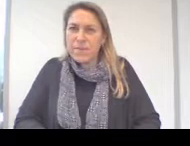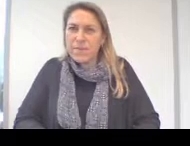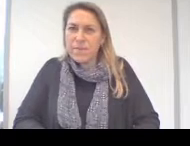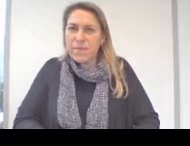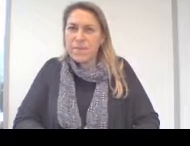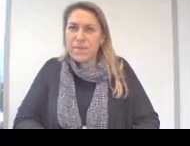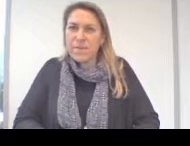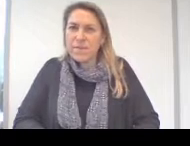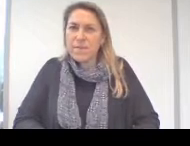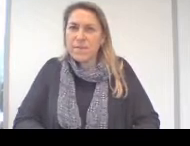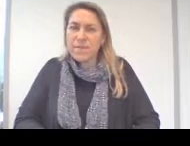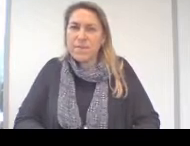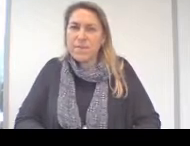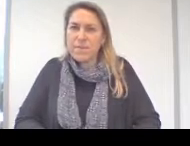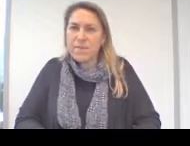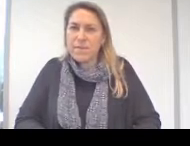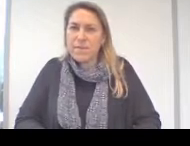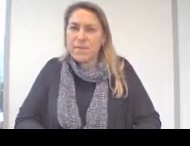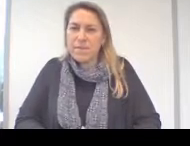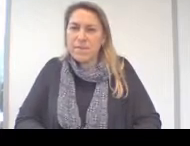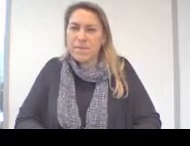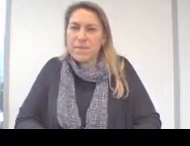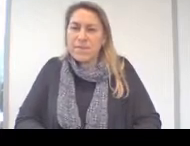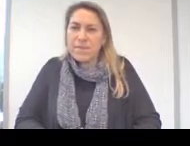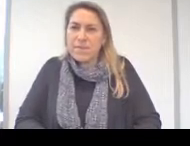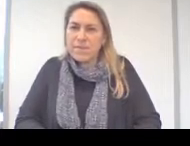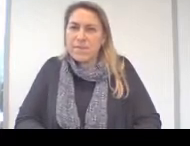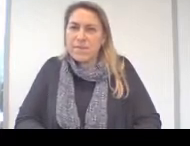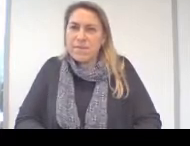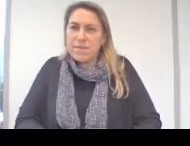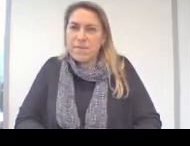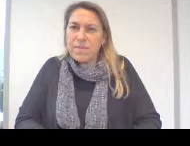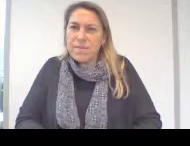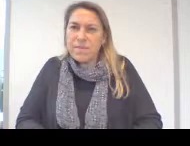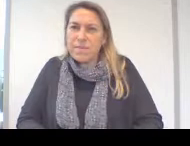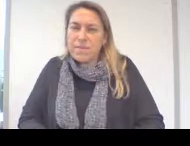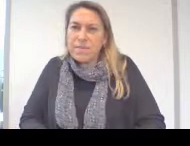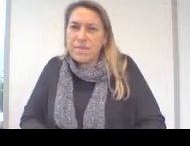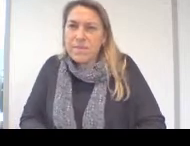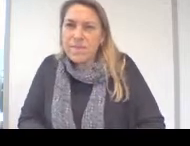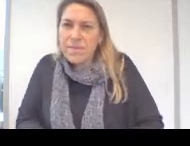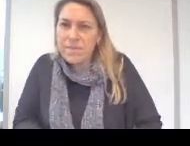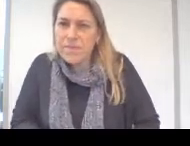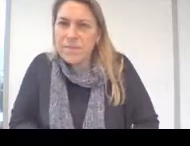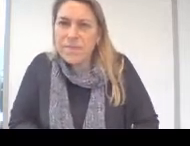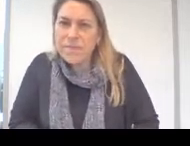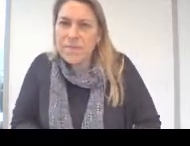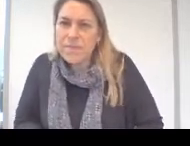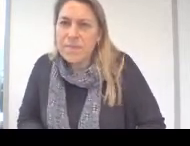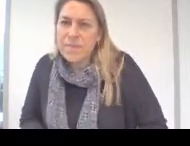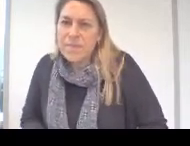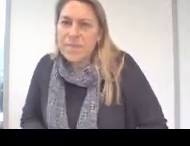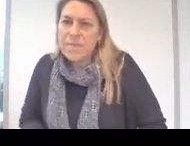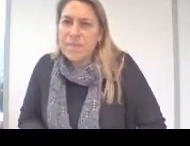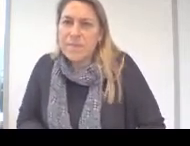conception des produits touristiques. Hein. On a évoqué précédemment le fait que le client, le consommateur est de plus en plus exigeant avec